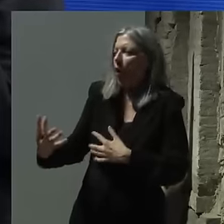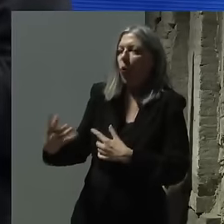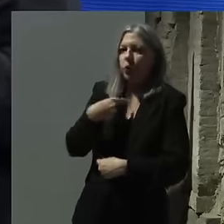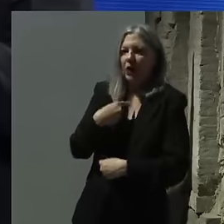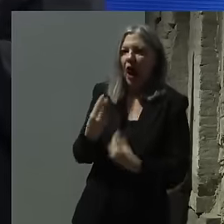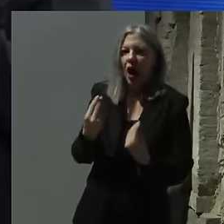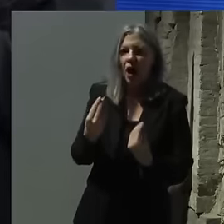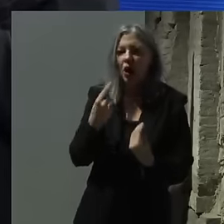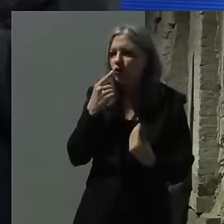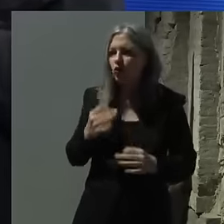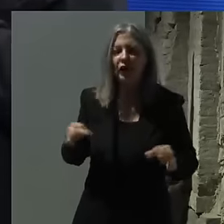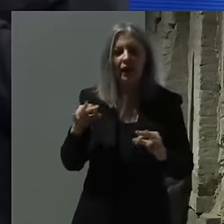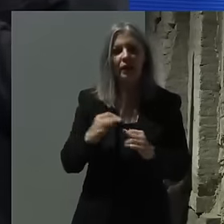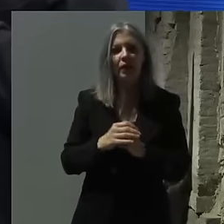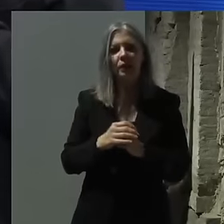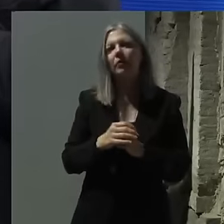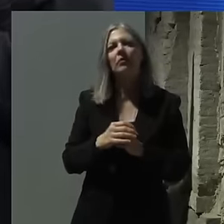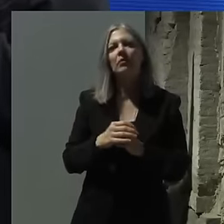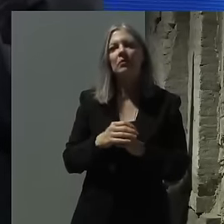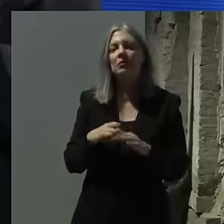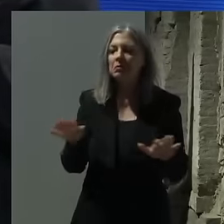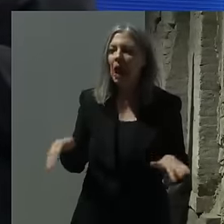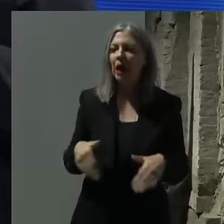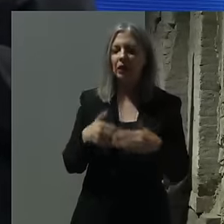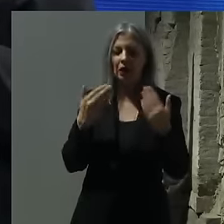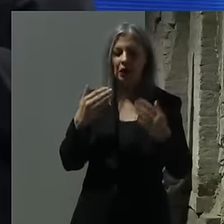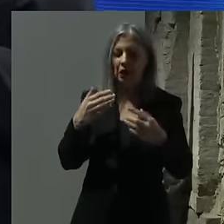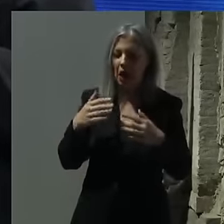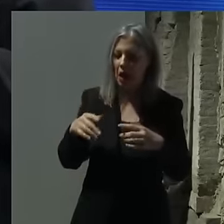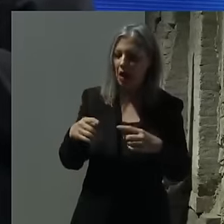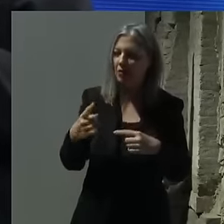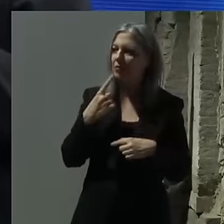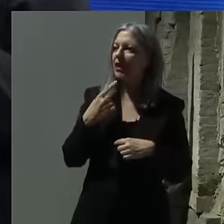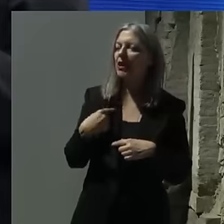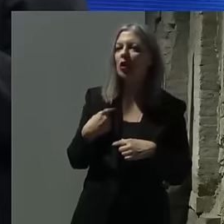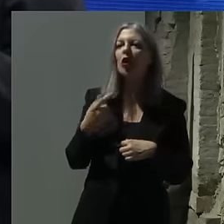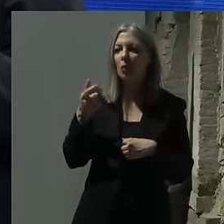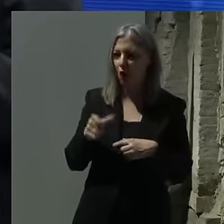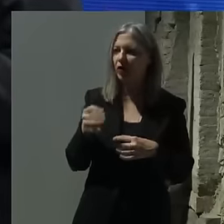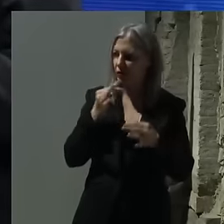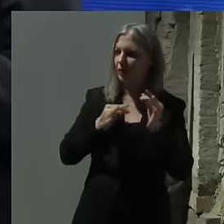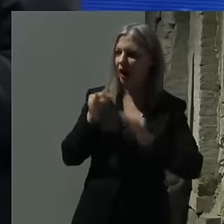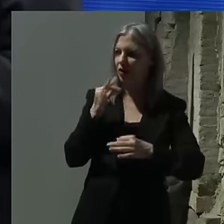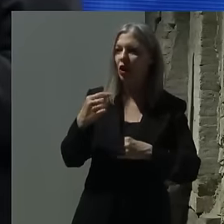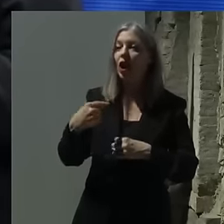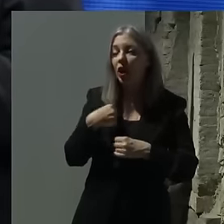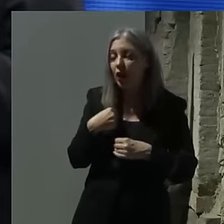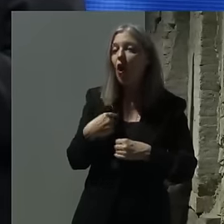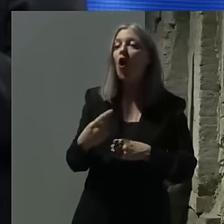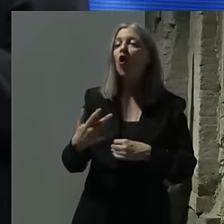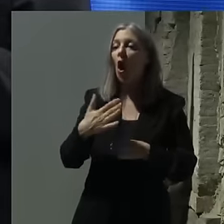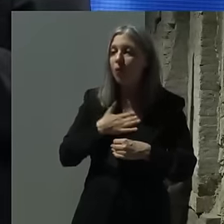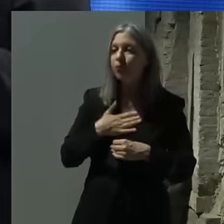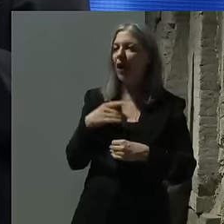ancora. Nelle mattinate mi accennano il motivo per cui mi trovavo lì, ed era che io sarei stato il colpevole